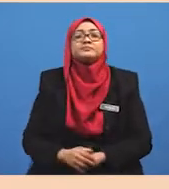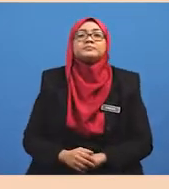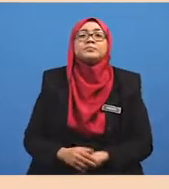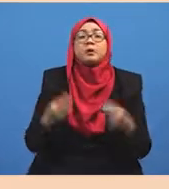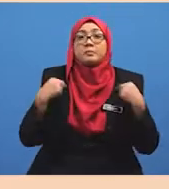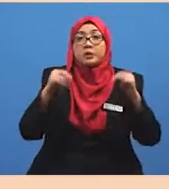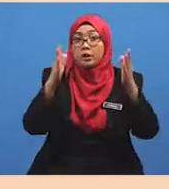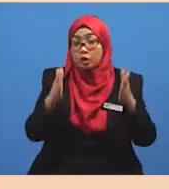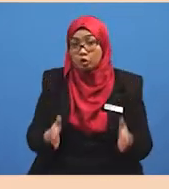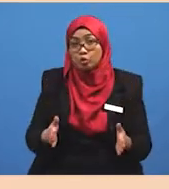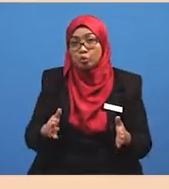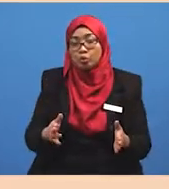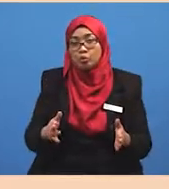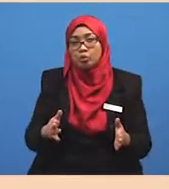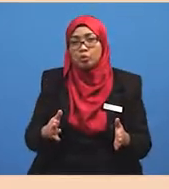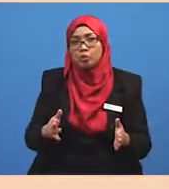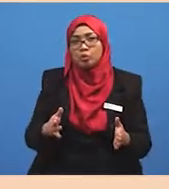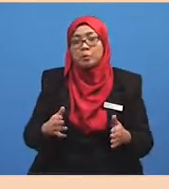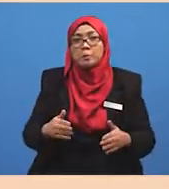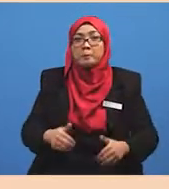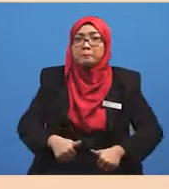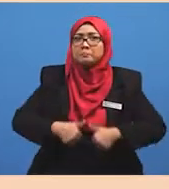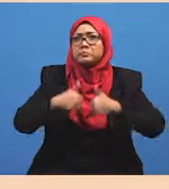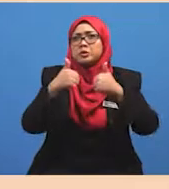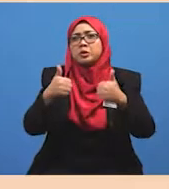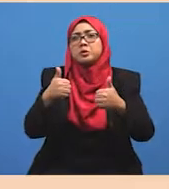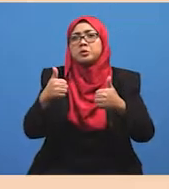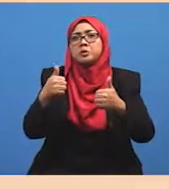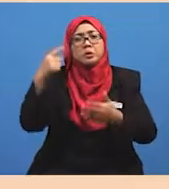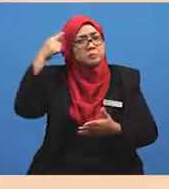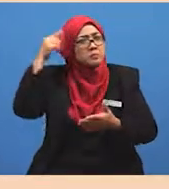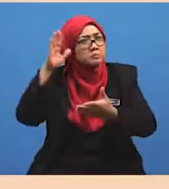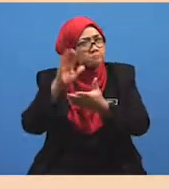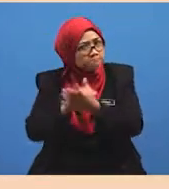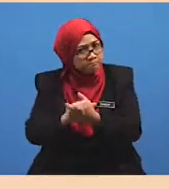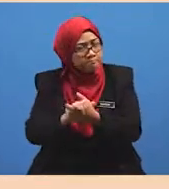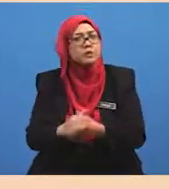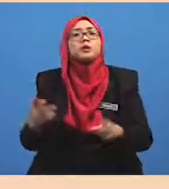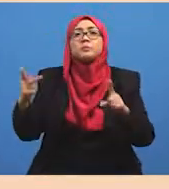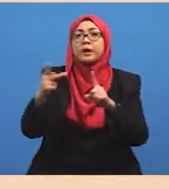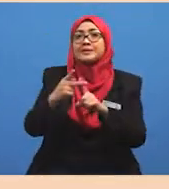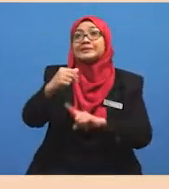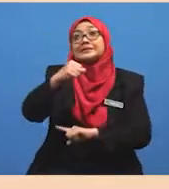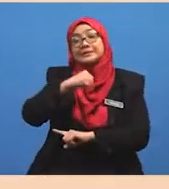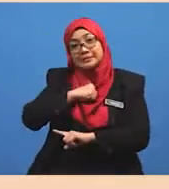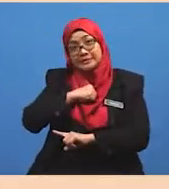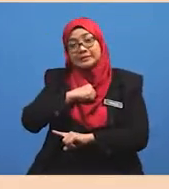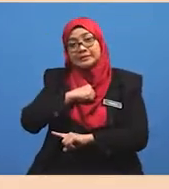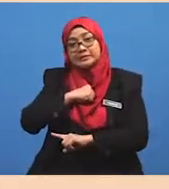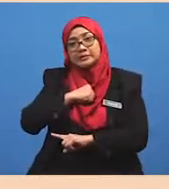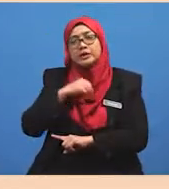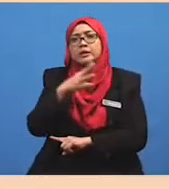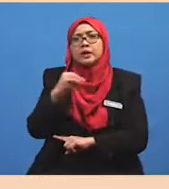itu percaya pada kemudi Hai dan kemampuan diri setep